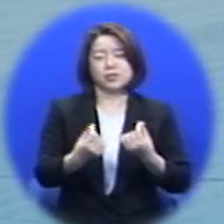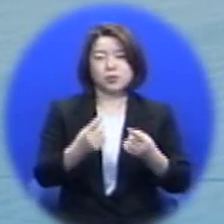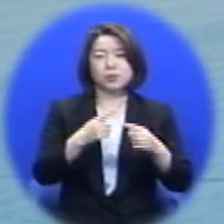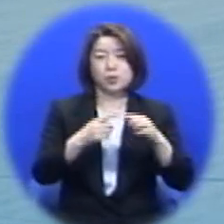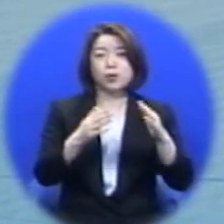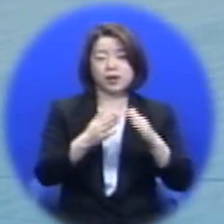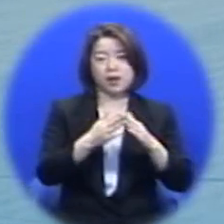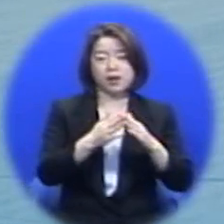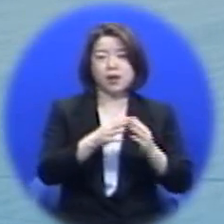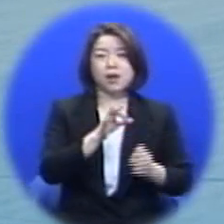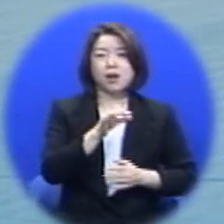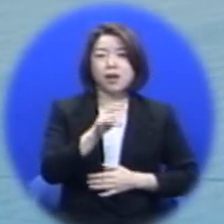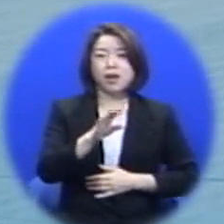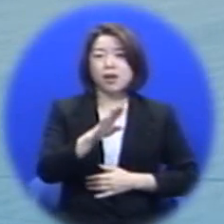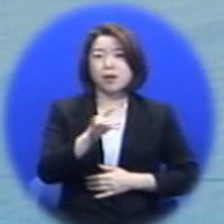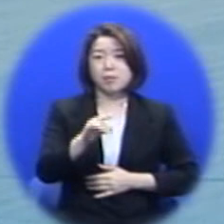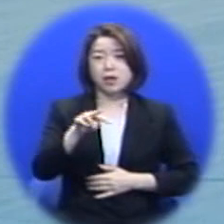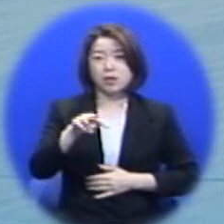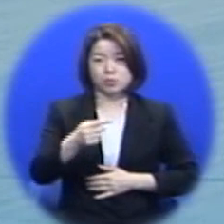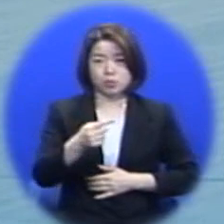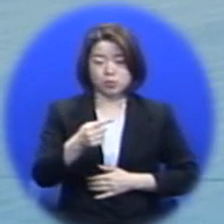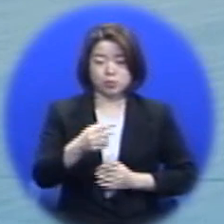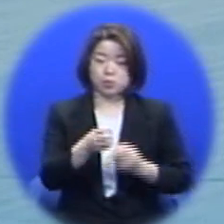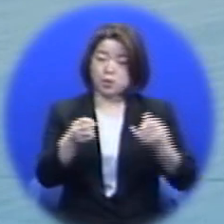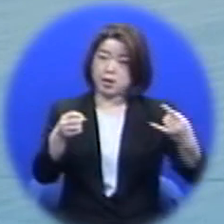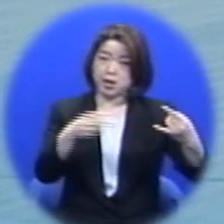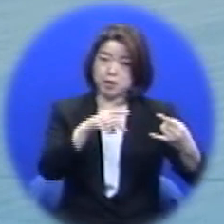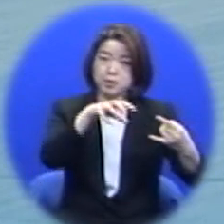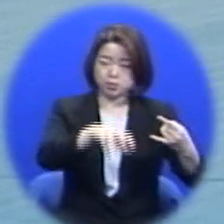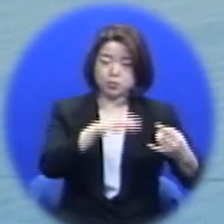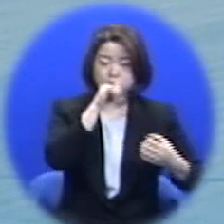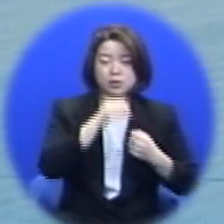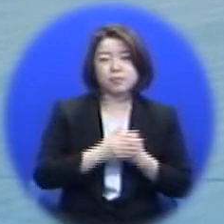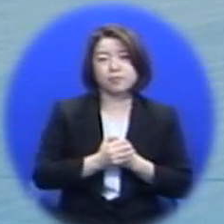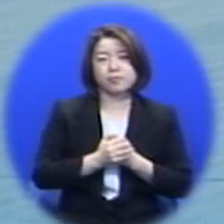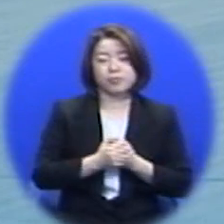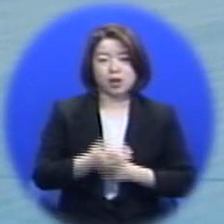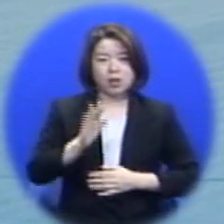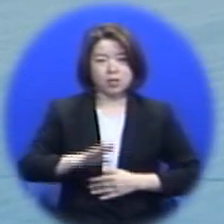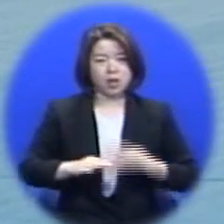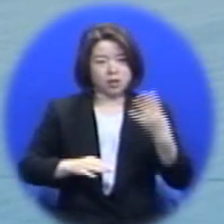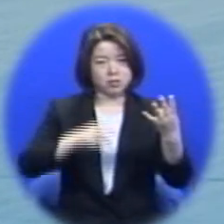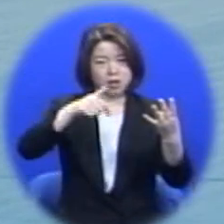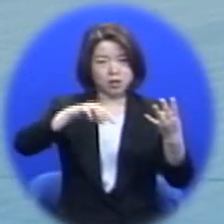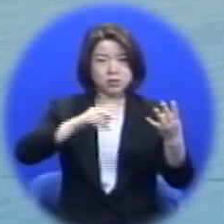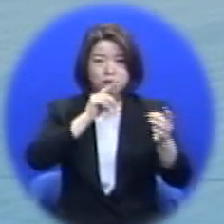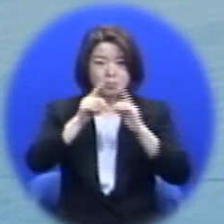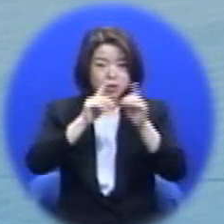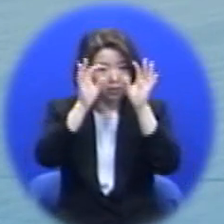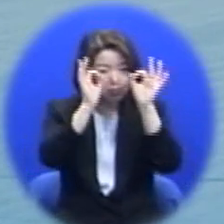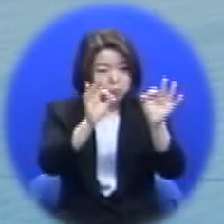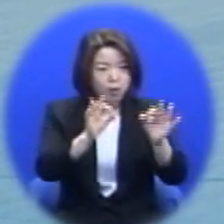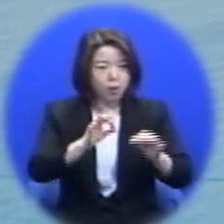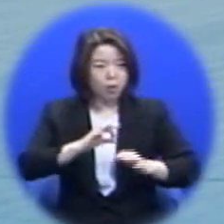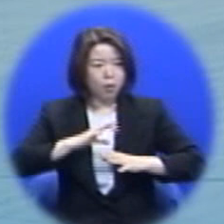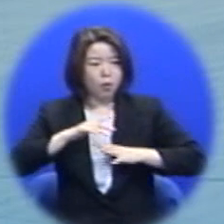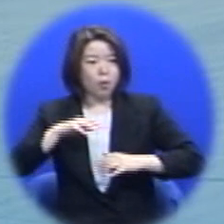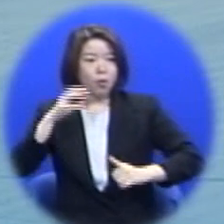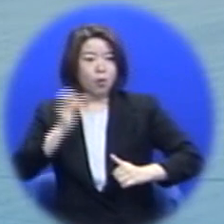교회였습니다. 그런데 4절 말씀에 보면 예수님의 무서운 책망이